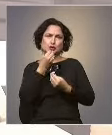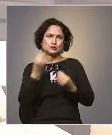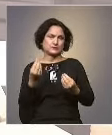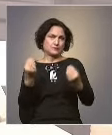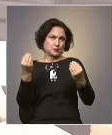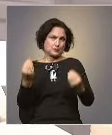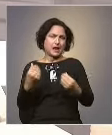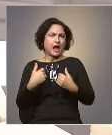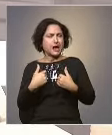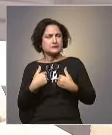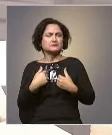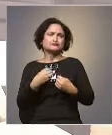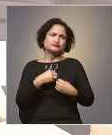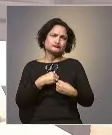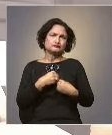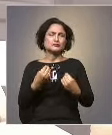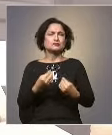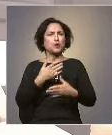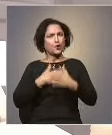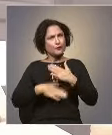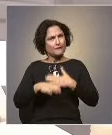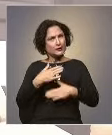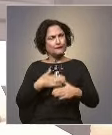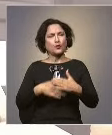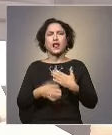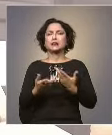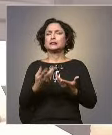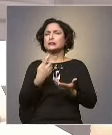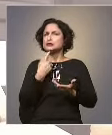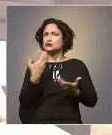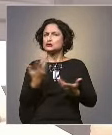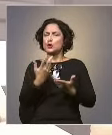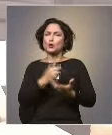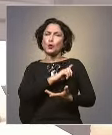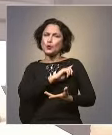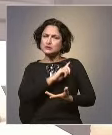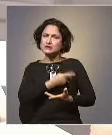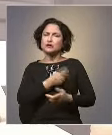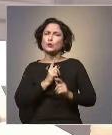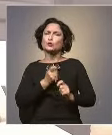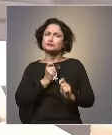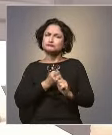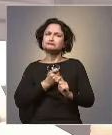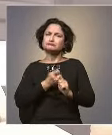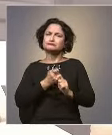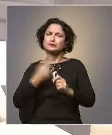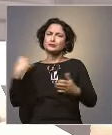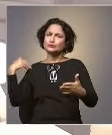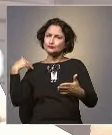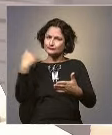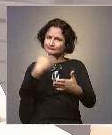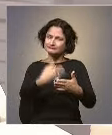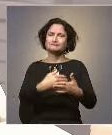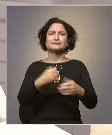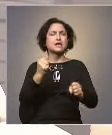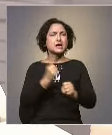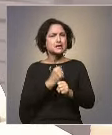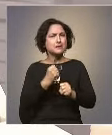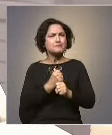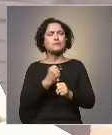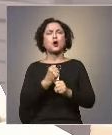поради ред други причини, но се чувствам удовлетворен от това, че в крайна сметка всички усилия, които съм положил до този момент да работя и да се занимавам